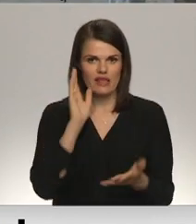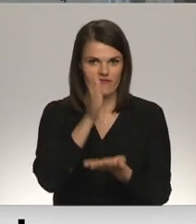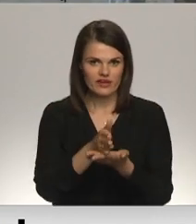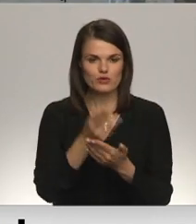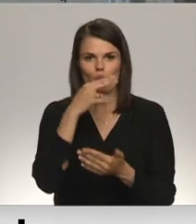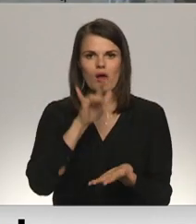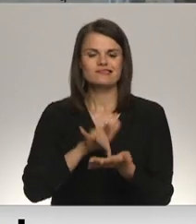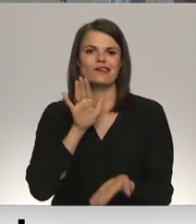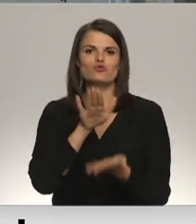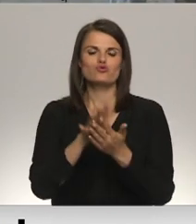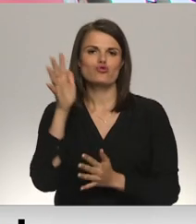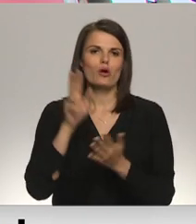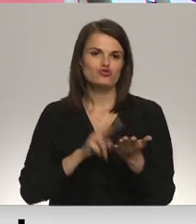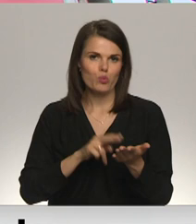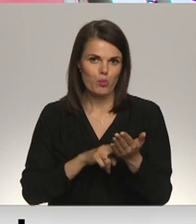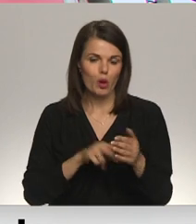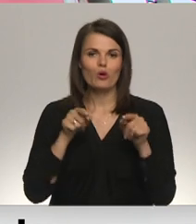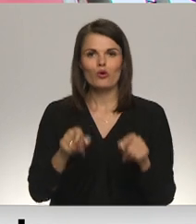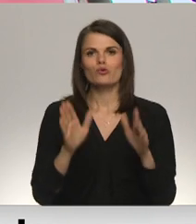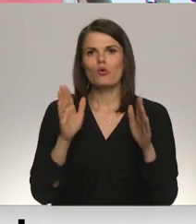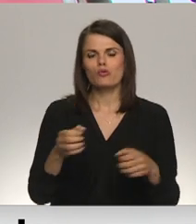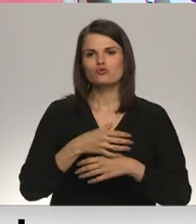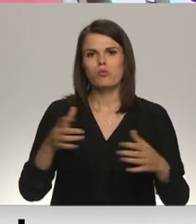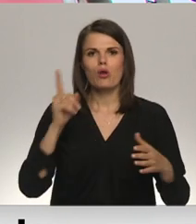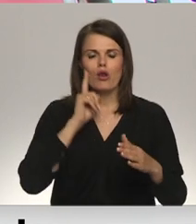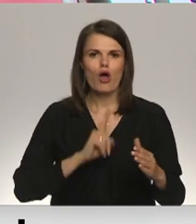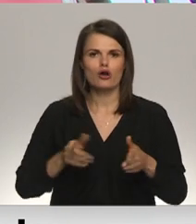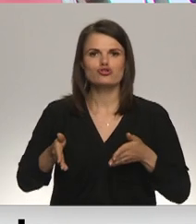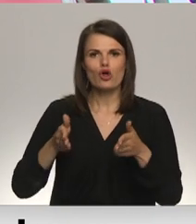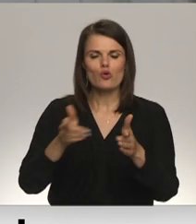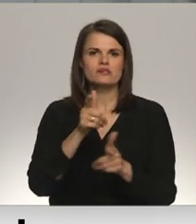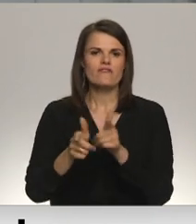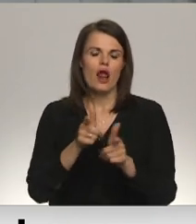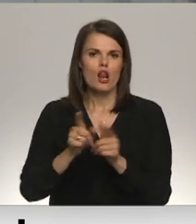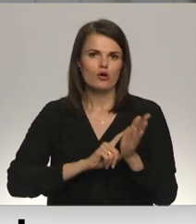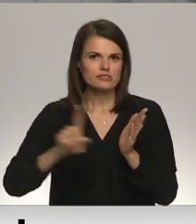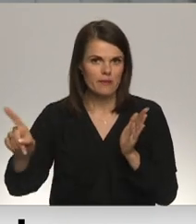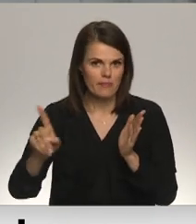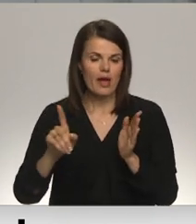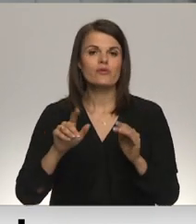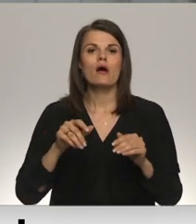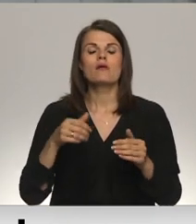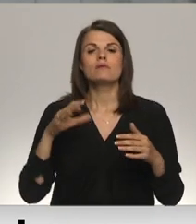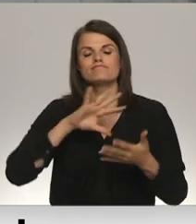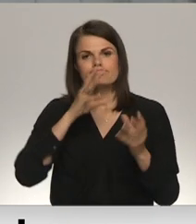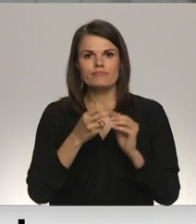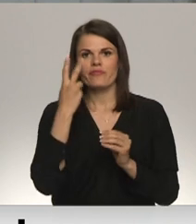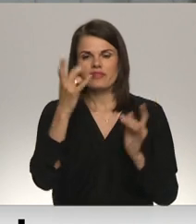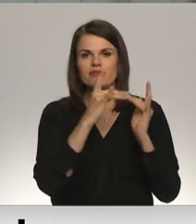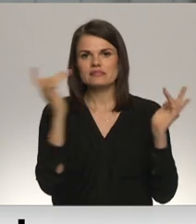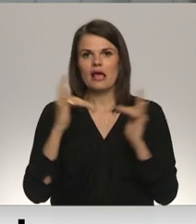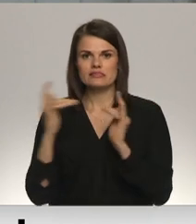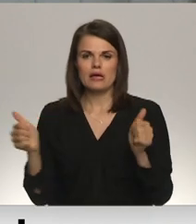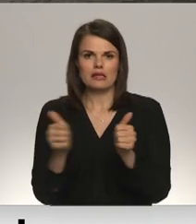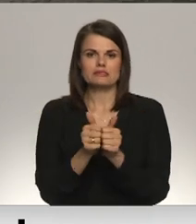no centra uz Meža parku. Un tai būšot plaša josla velosipēdistiem. Gala rezultātā divas estakādes, viena